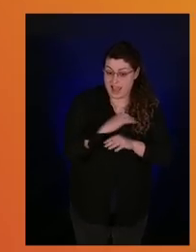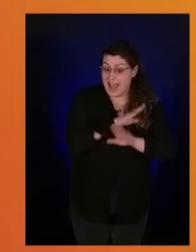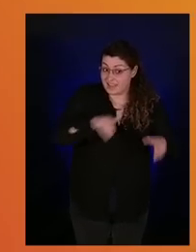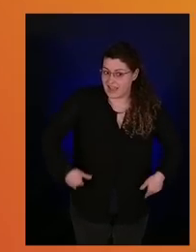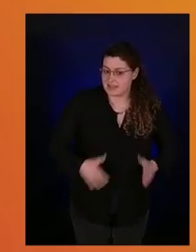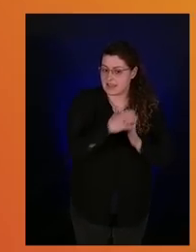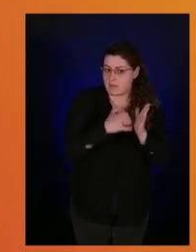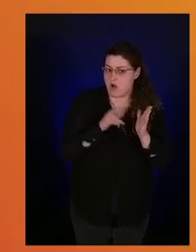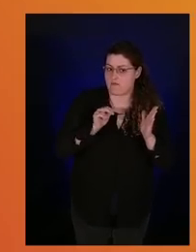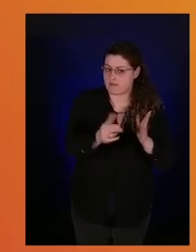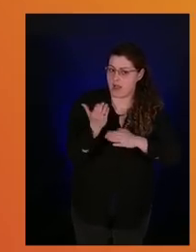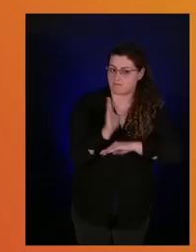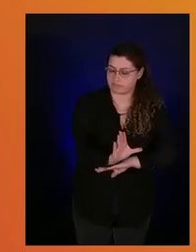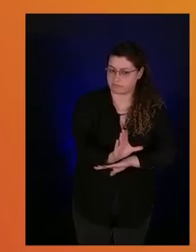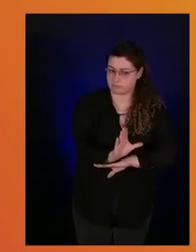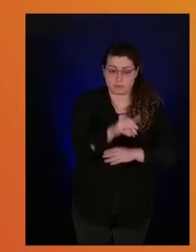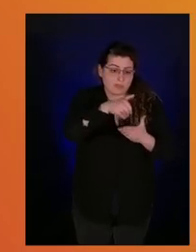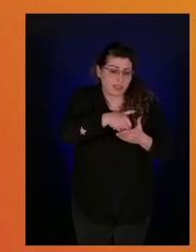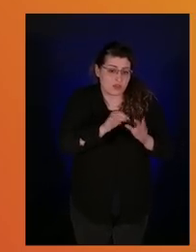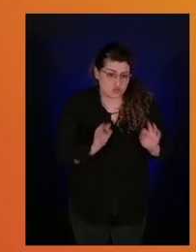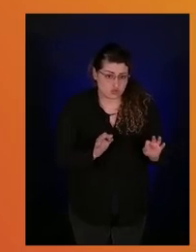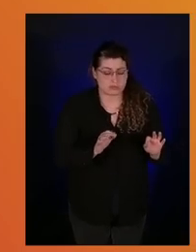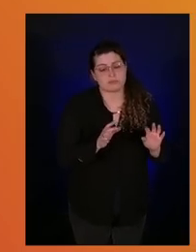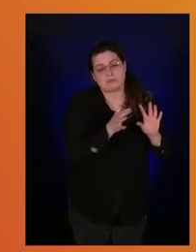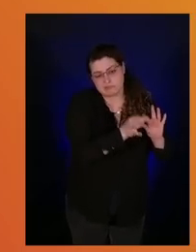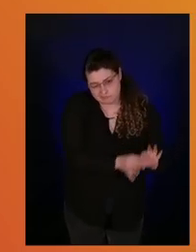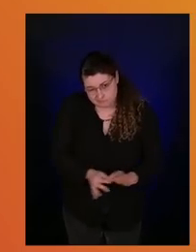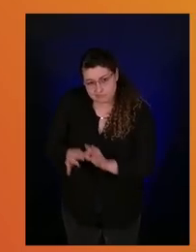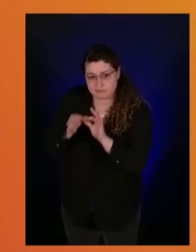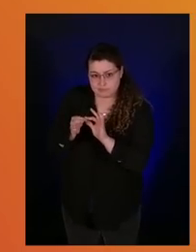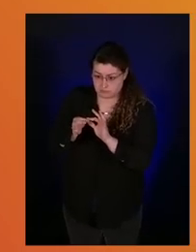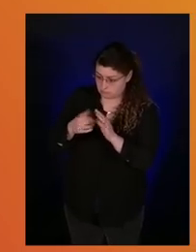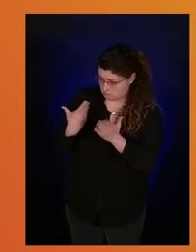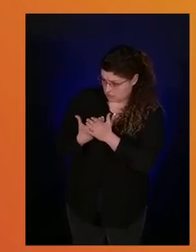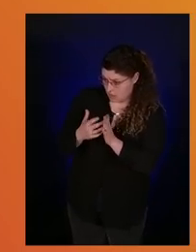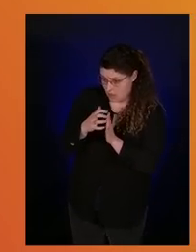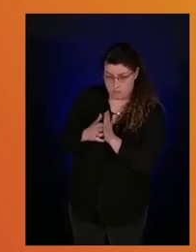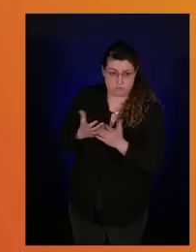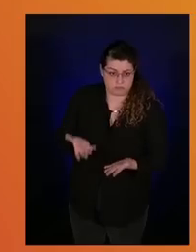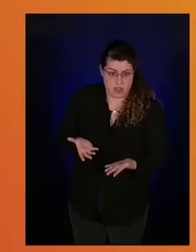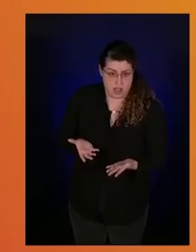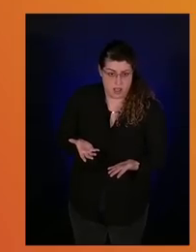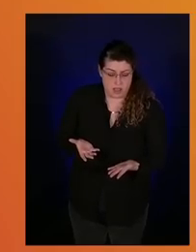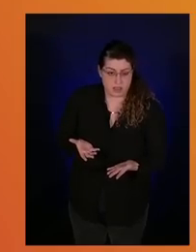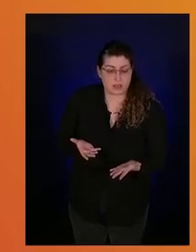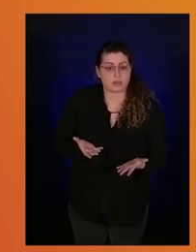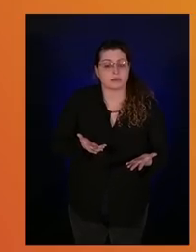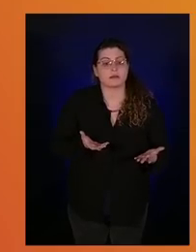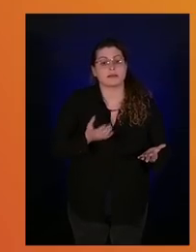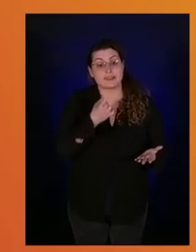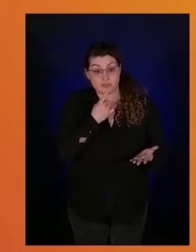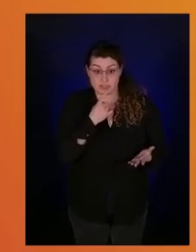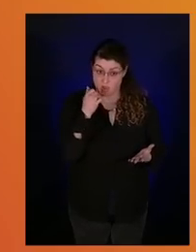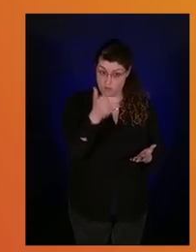être présenté et qui est par nature l'écho essentiel de ce présent rapport. Ainsi, vous